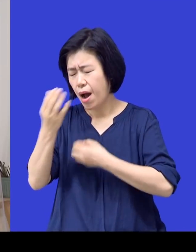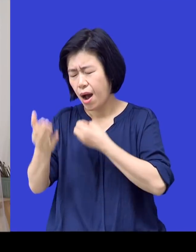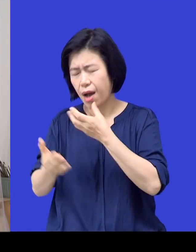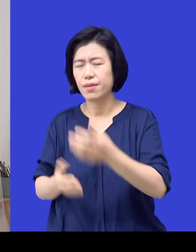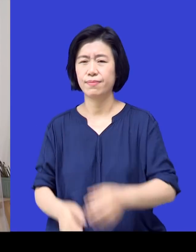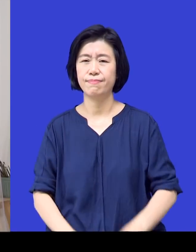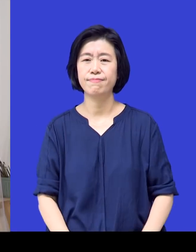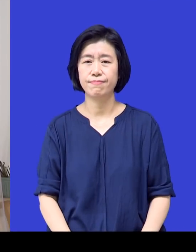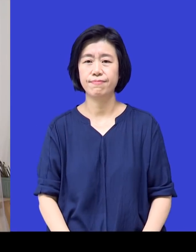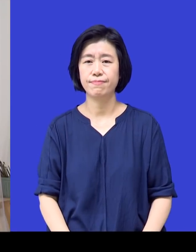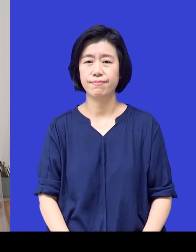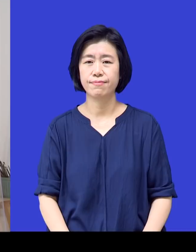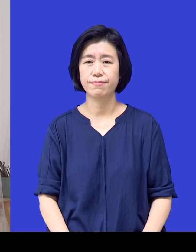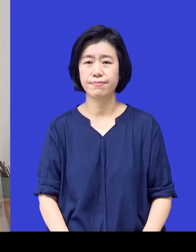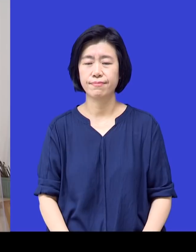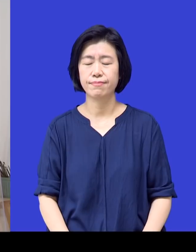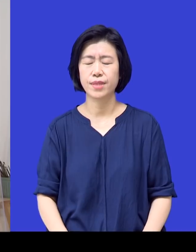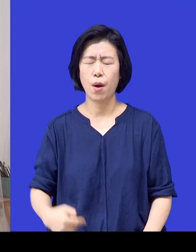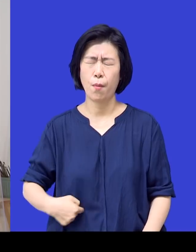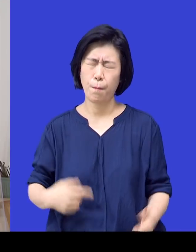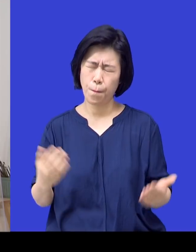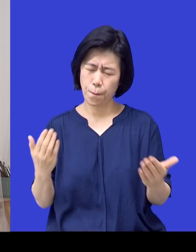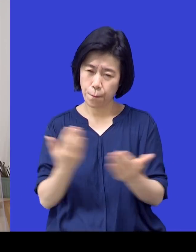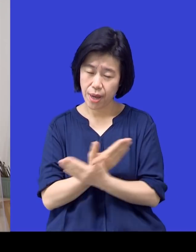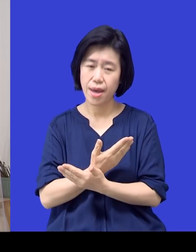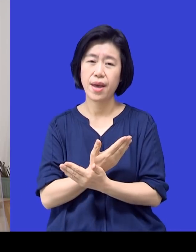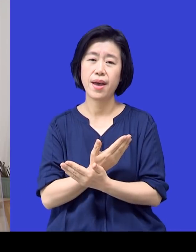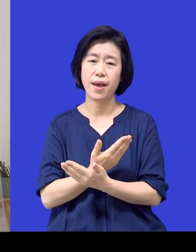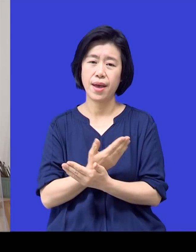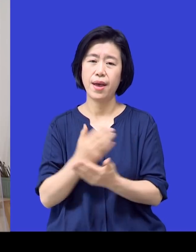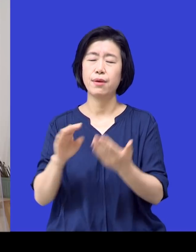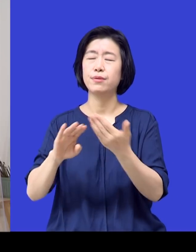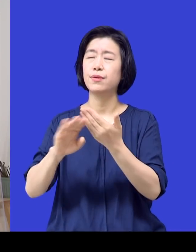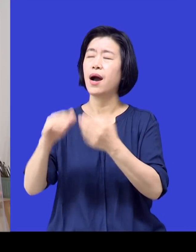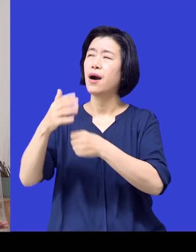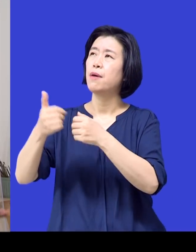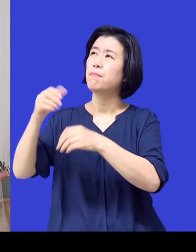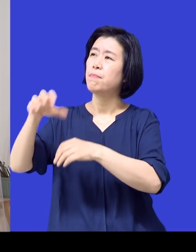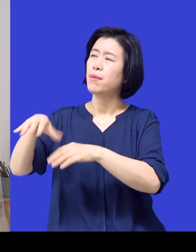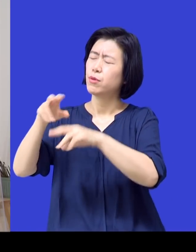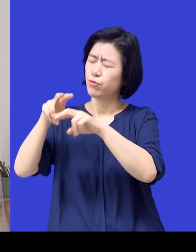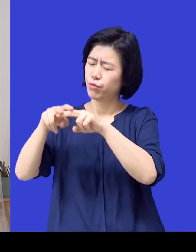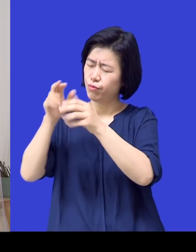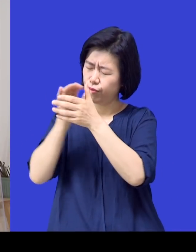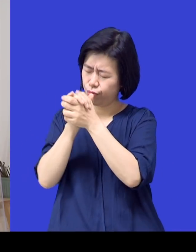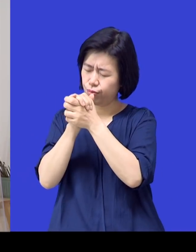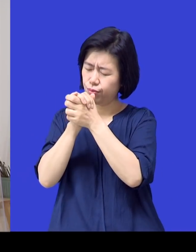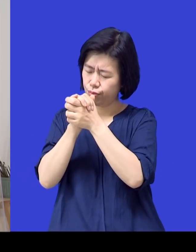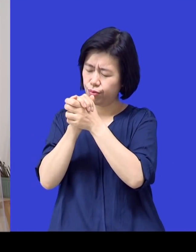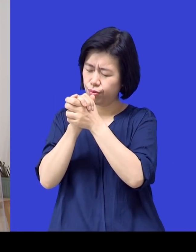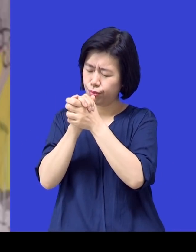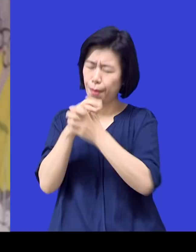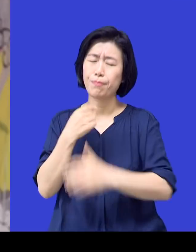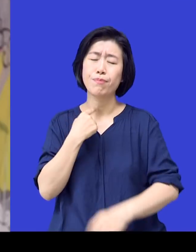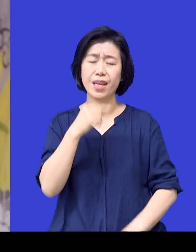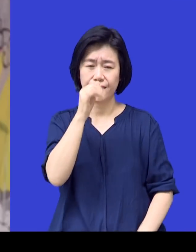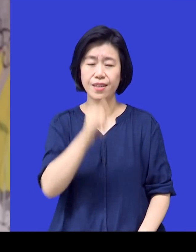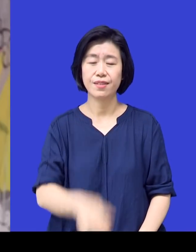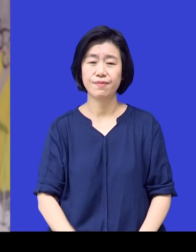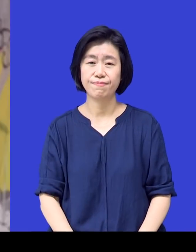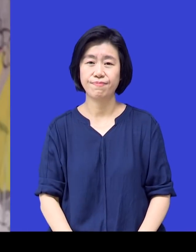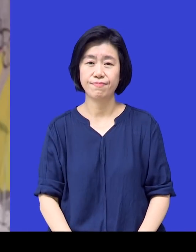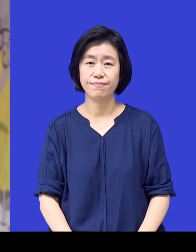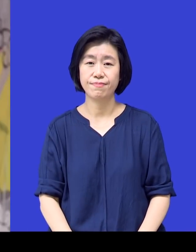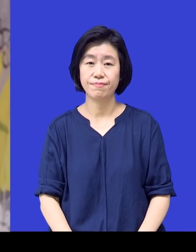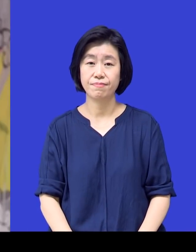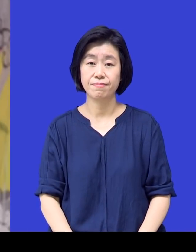그 얘기를 하고 다시 하나님 앞에 무릎을 꿇고 그냥 돌아왔습니다. 1년 후에